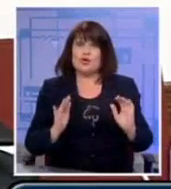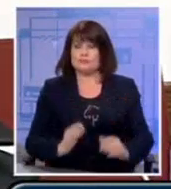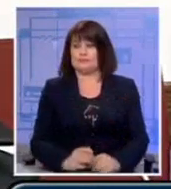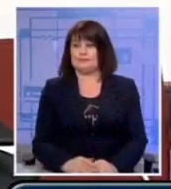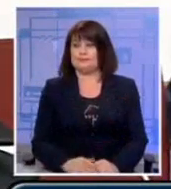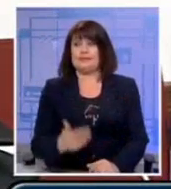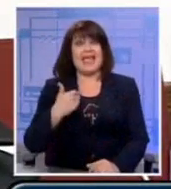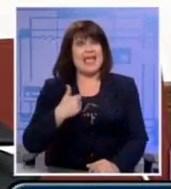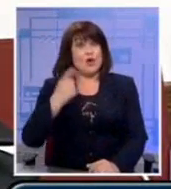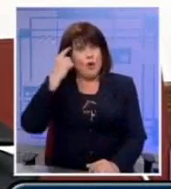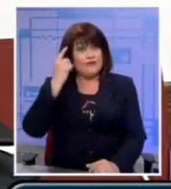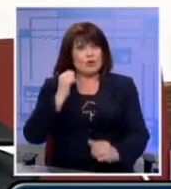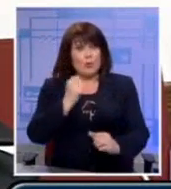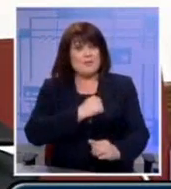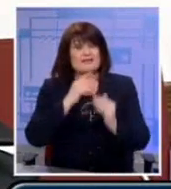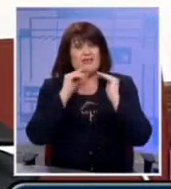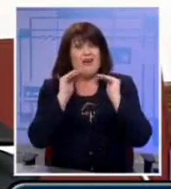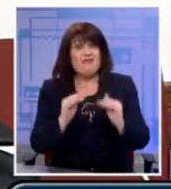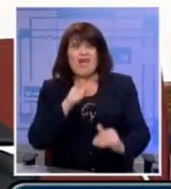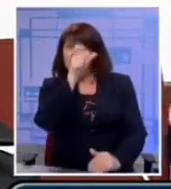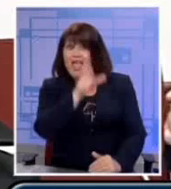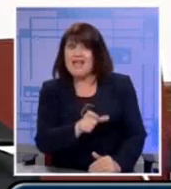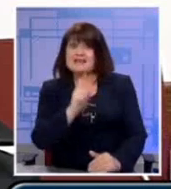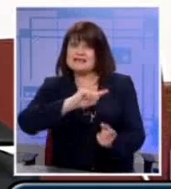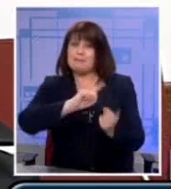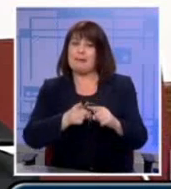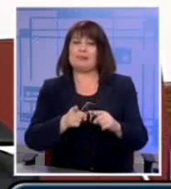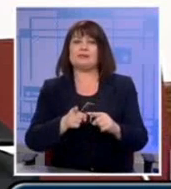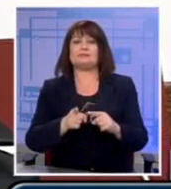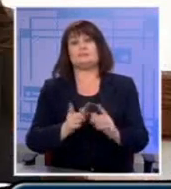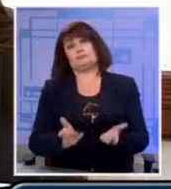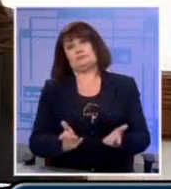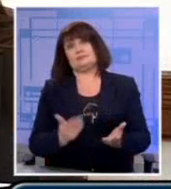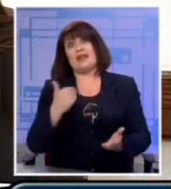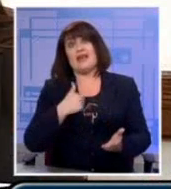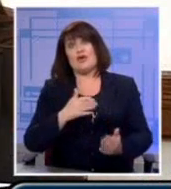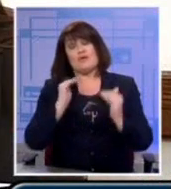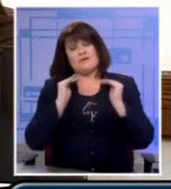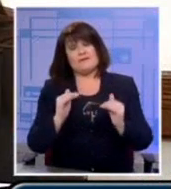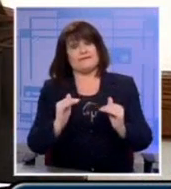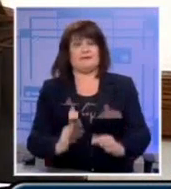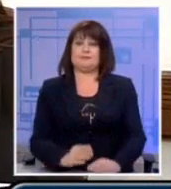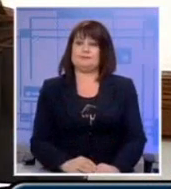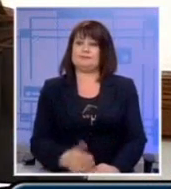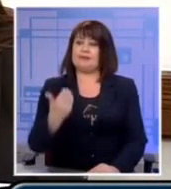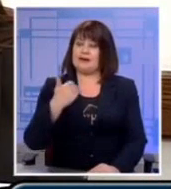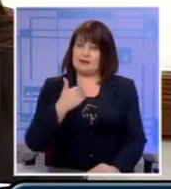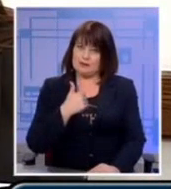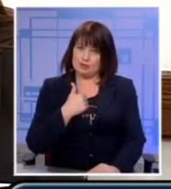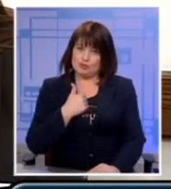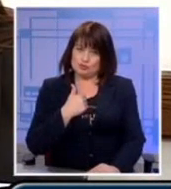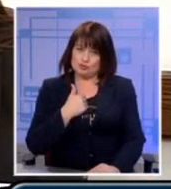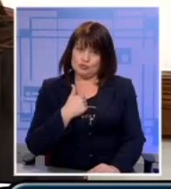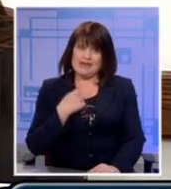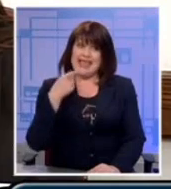Εγώ δεν άλλαξα άποψη. Εσείς αλλάξατε άποψη. Κύριε εγώ άποψη δεν άλλαξα. Εγώ ήμουνα... Εσείς